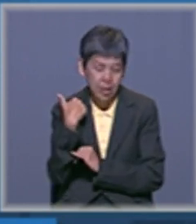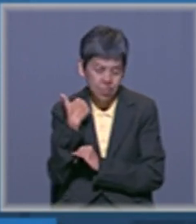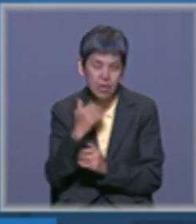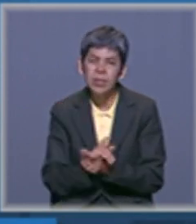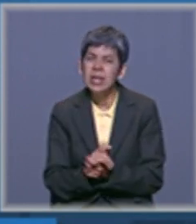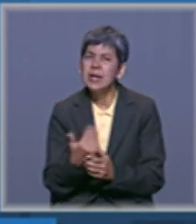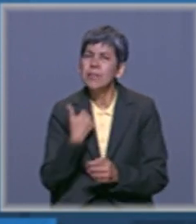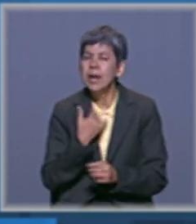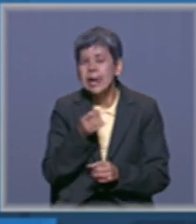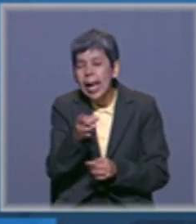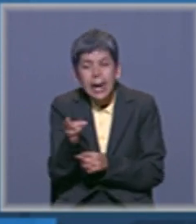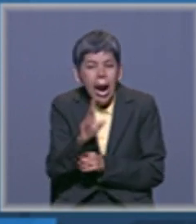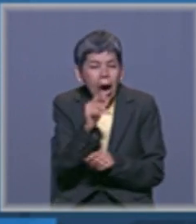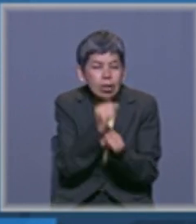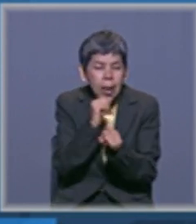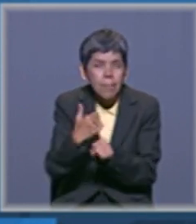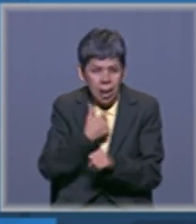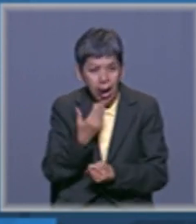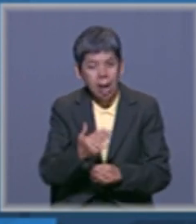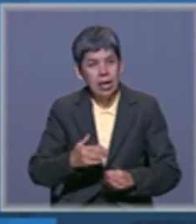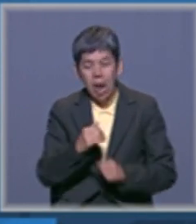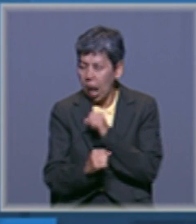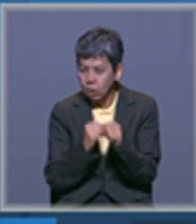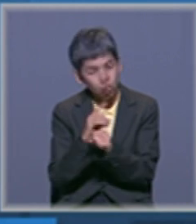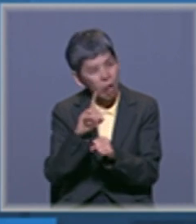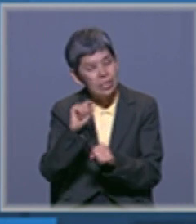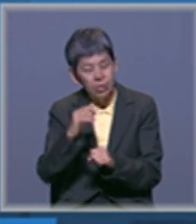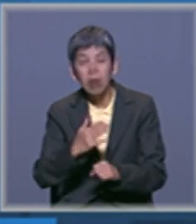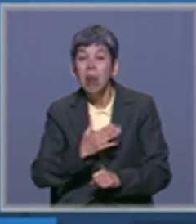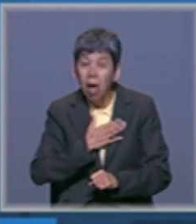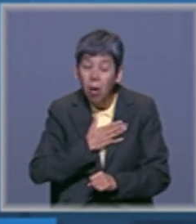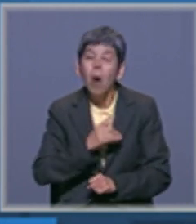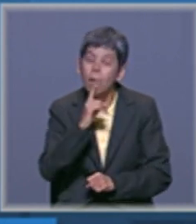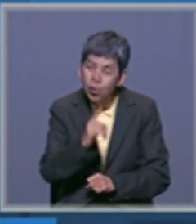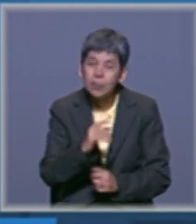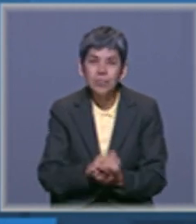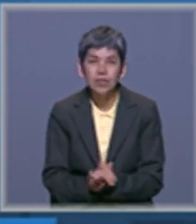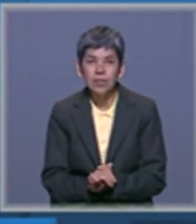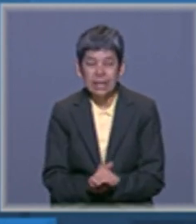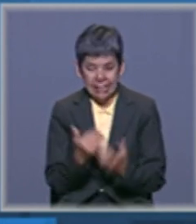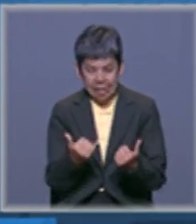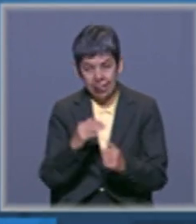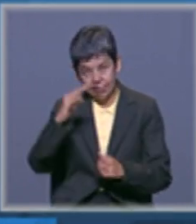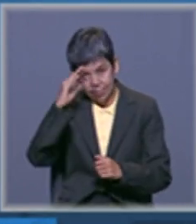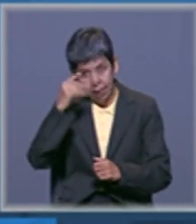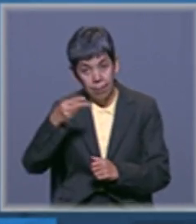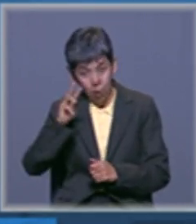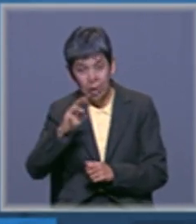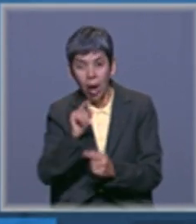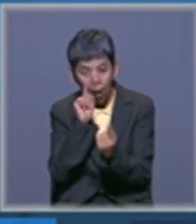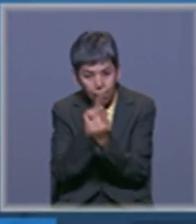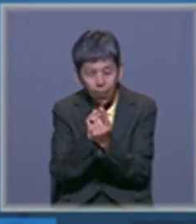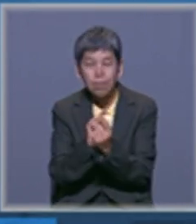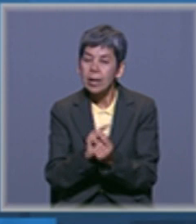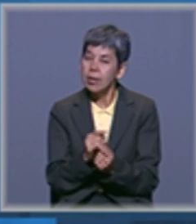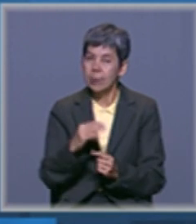ากนั้นก็แซวผู้สื่อข่าวบอกว่าขอให้ท่านอยู่ถึงอายุ120ท่านก็ตอบแบบที่พูดไปนะครับเรื่องของพลเอกประวิตรนั้นพอเจอพลเอกประ